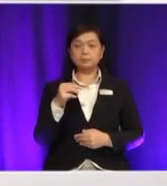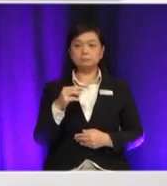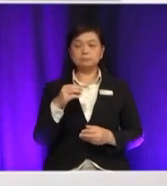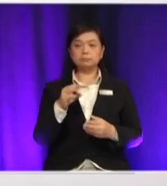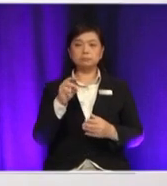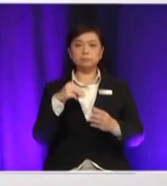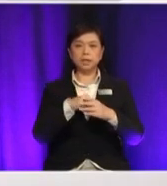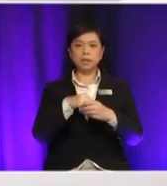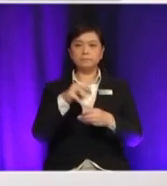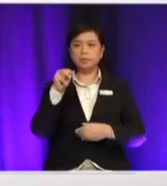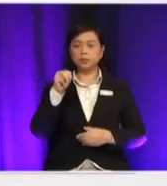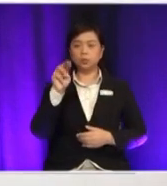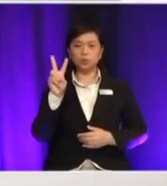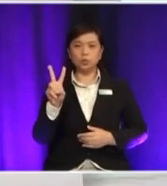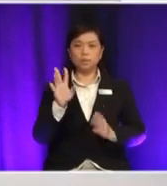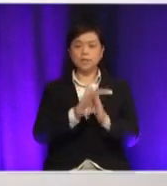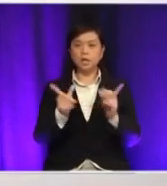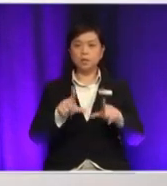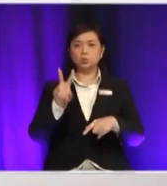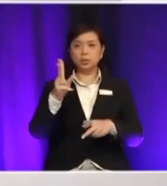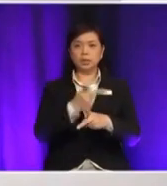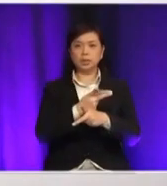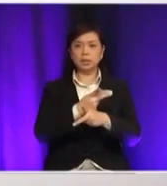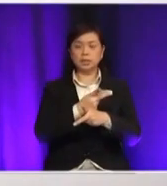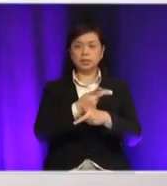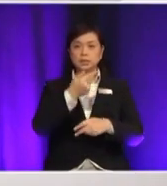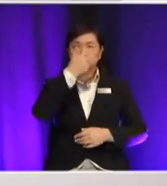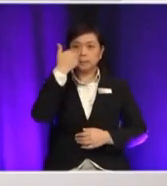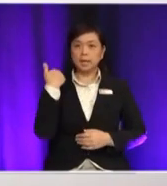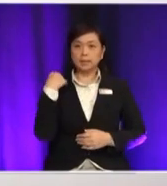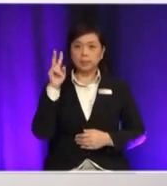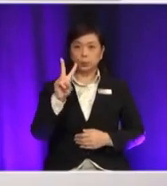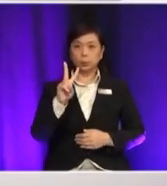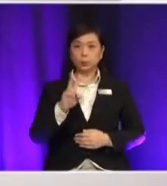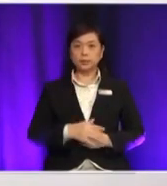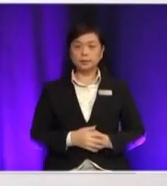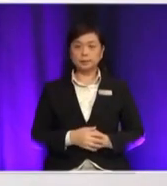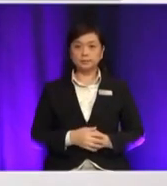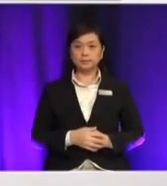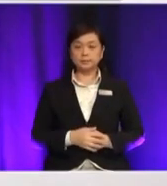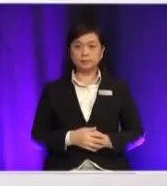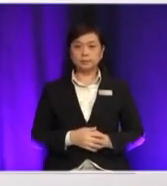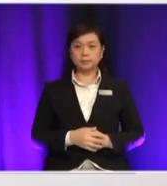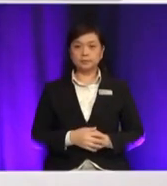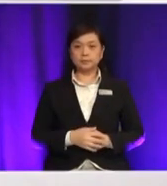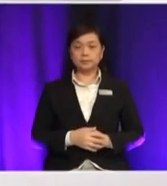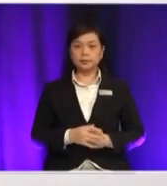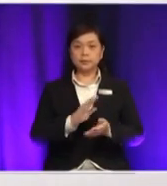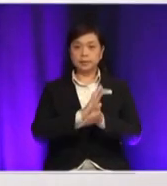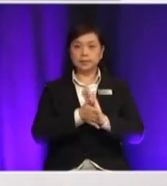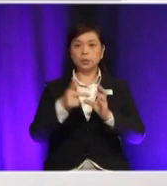Sebab Dia ada dua proses meiosis meiosis 1 dan meiosis 2D dan dibagi kepada dua dan lagi dua